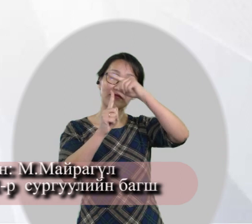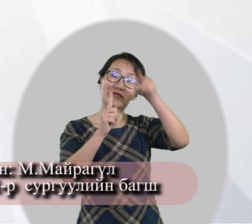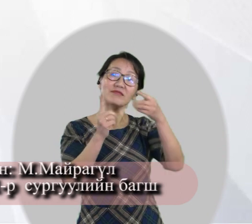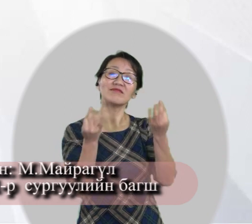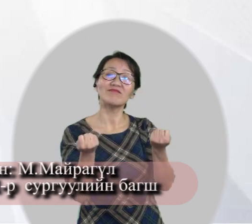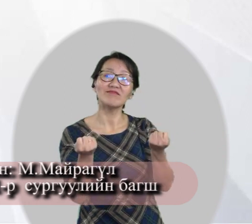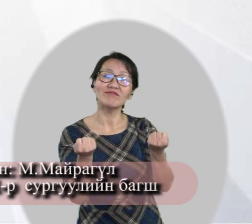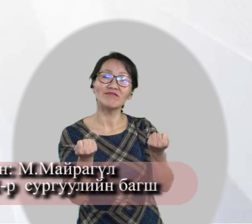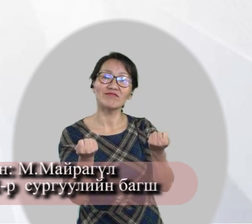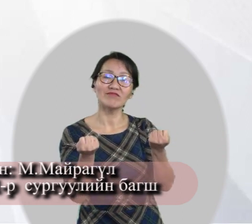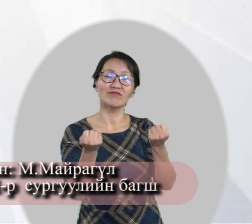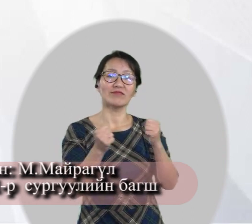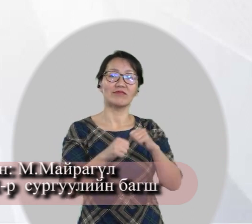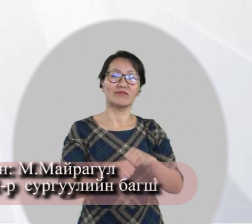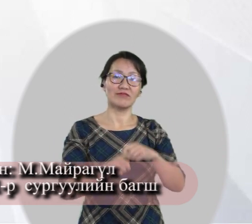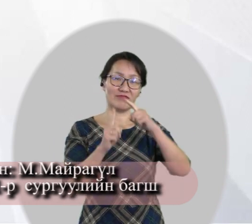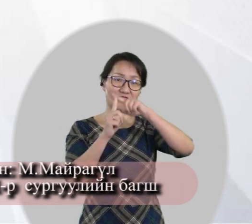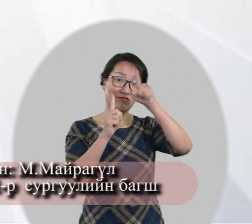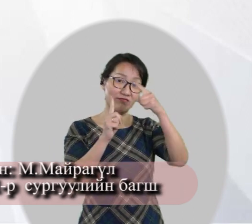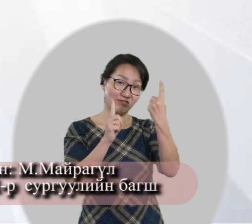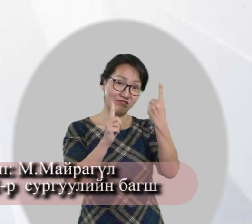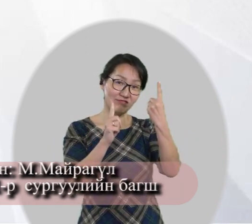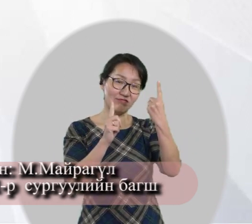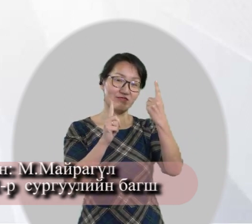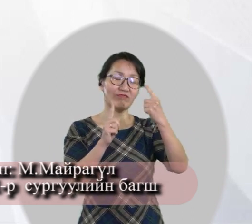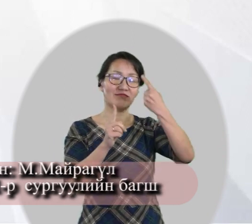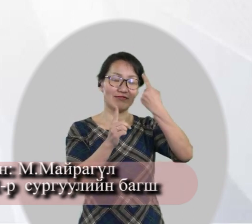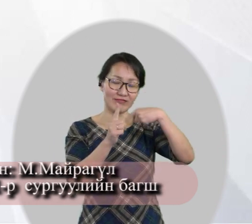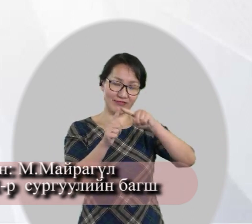Бір-бірлік артқанда неше болады, балалар? Бір.